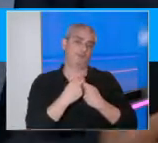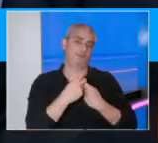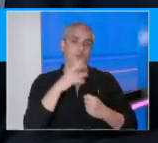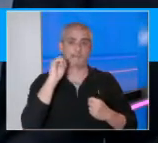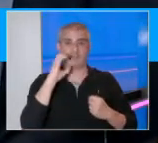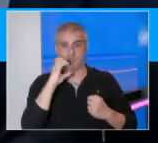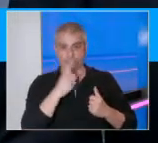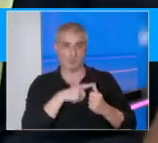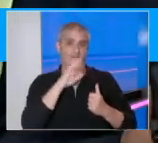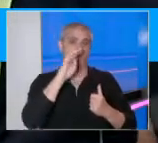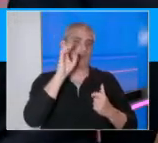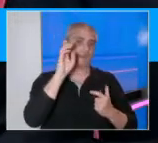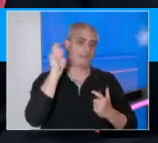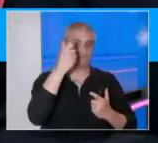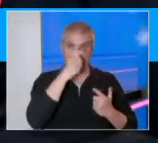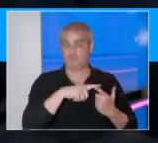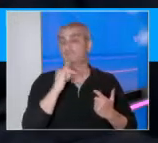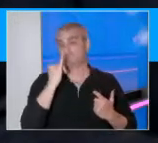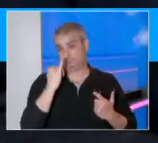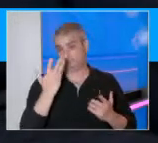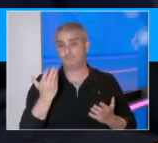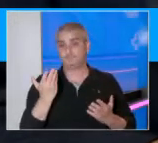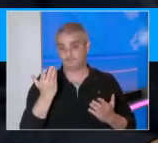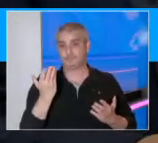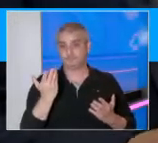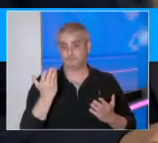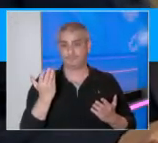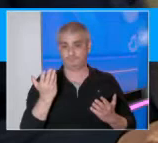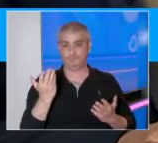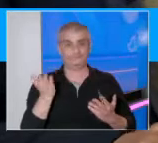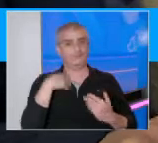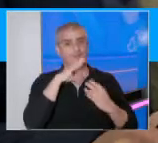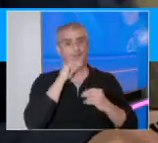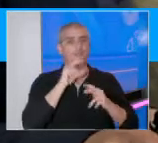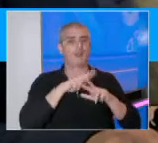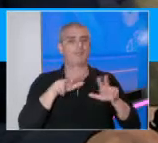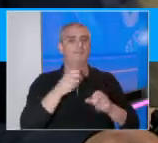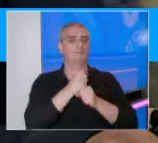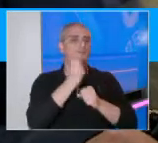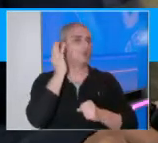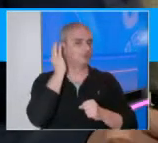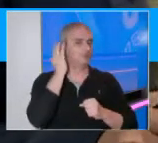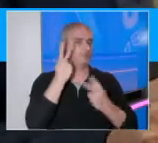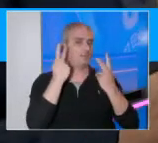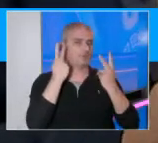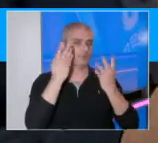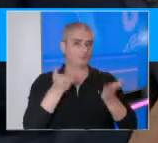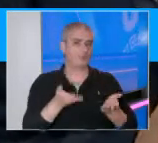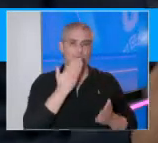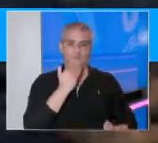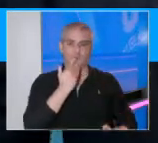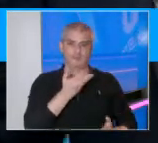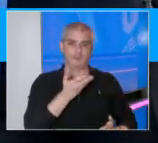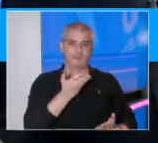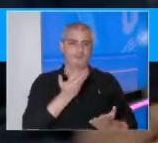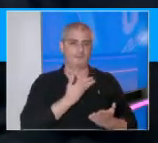מרב כהן, ואז מירי רגב. אז באמת, אז כן, בוא נדבר בדיוק. על מצב ייצוג אנשים אבל בעמדות רק מפתח כאן בישראל